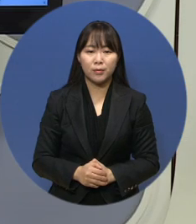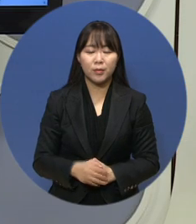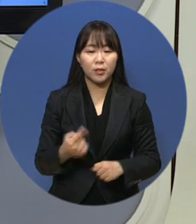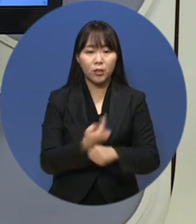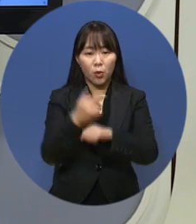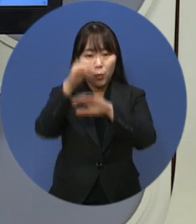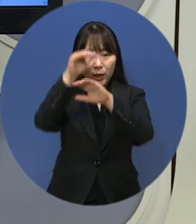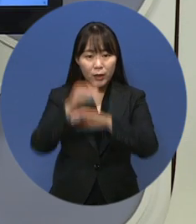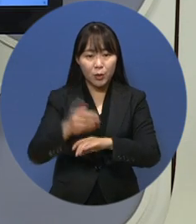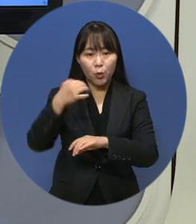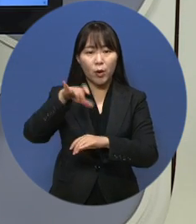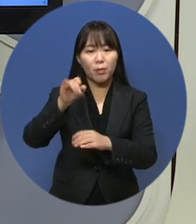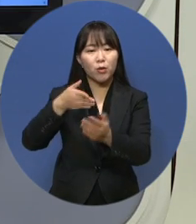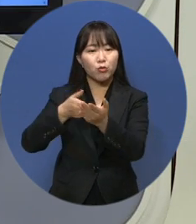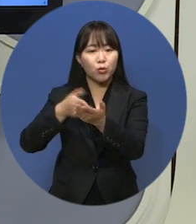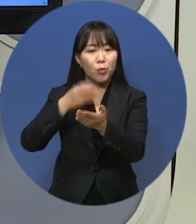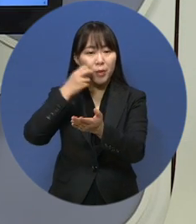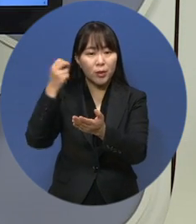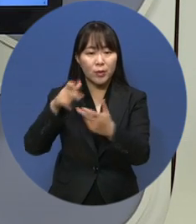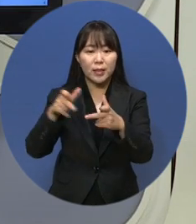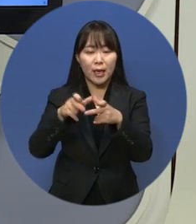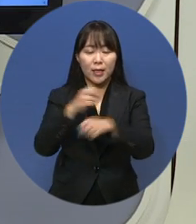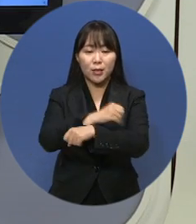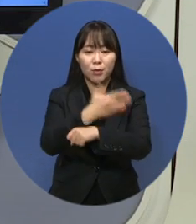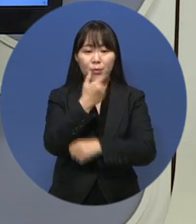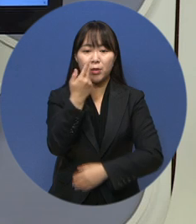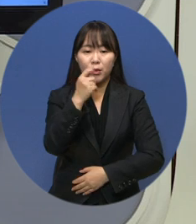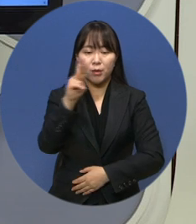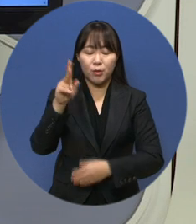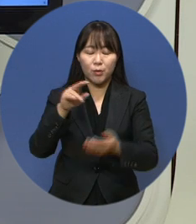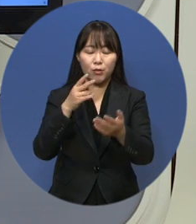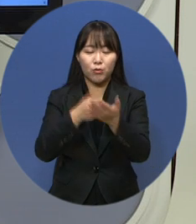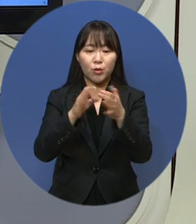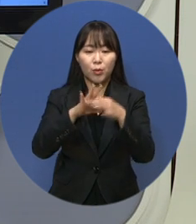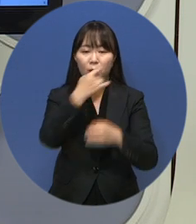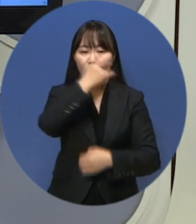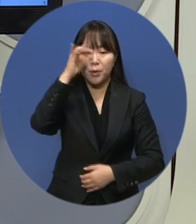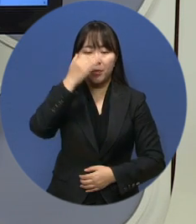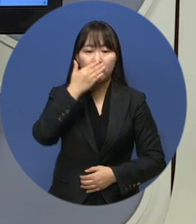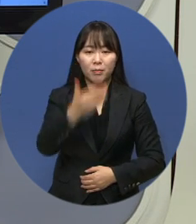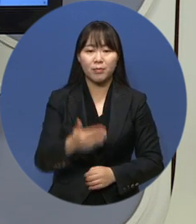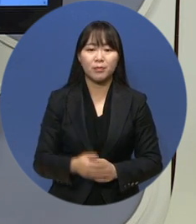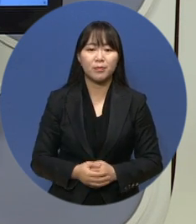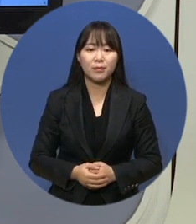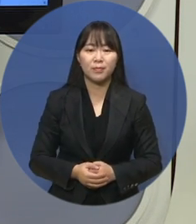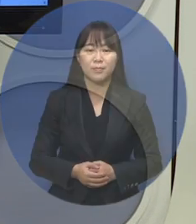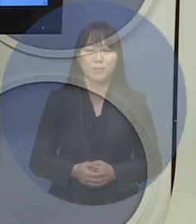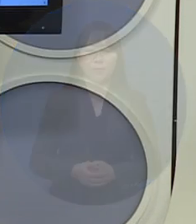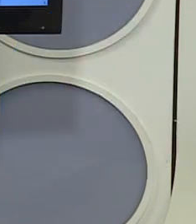이 밖에 자세한 사항은 외편 뉴스 홈페이지와 장애인신문, 복지TV 뉴스를 통해 확인할 수 있습니다.